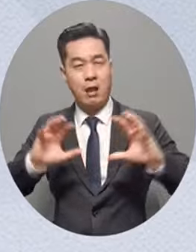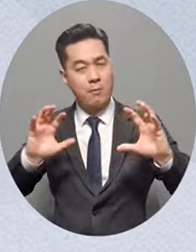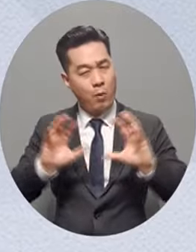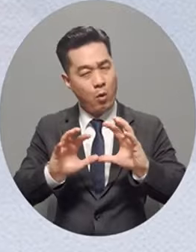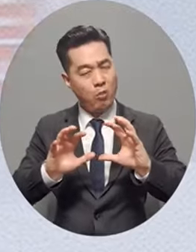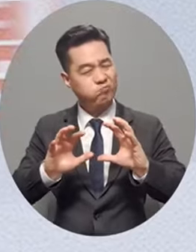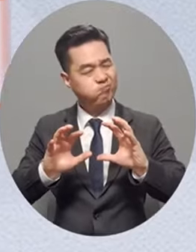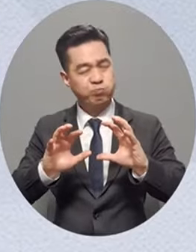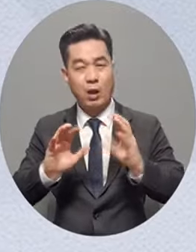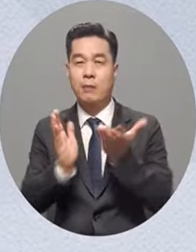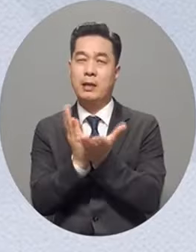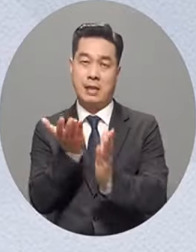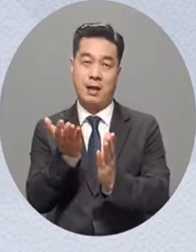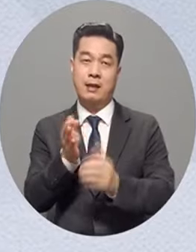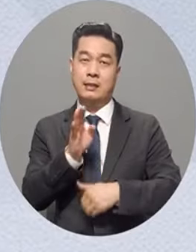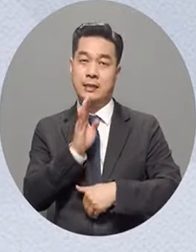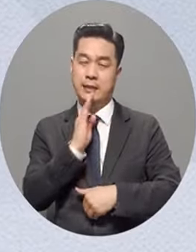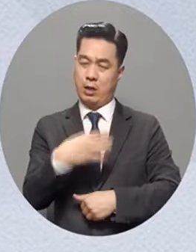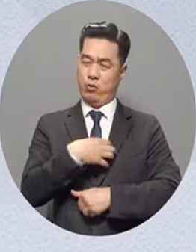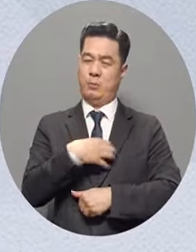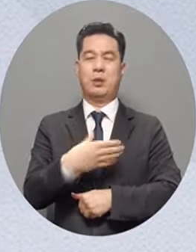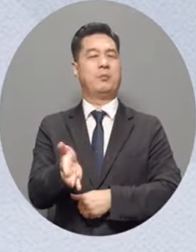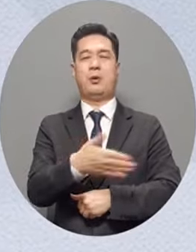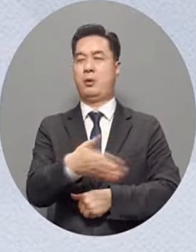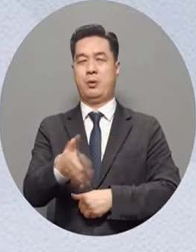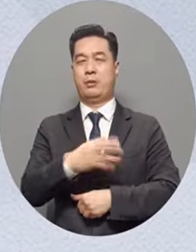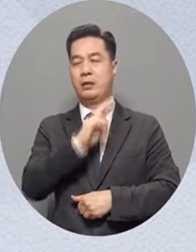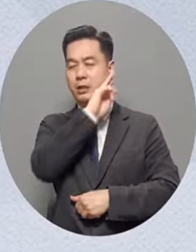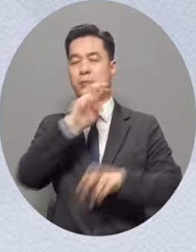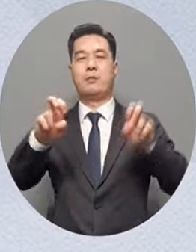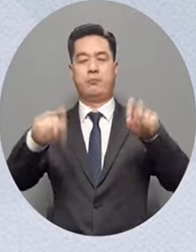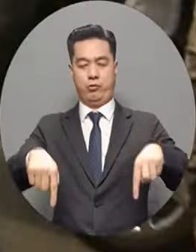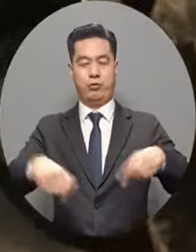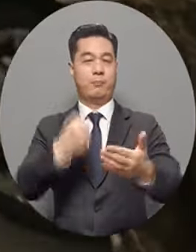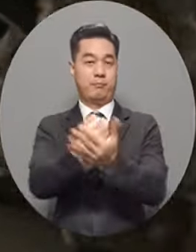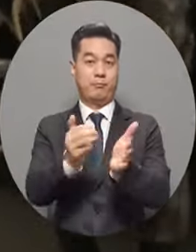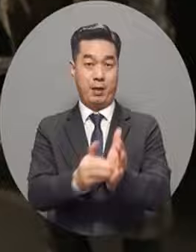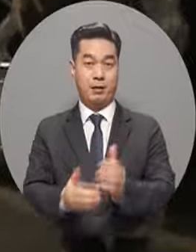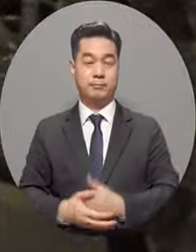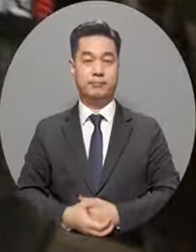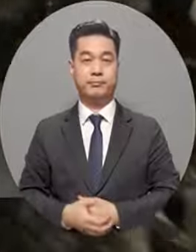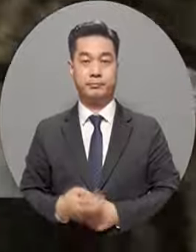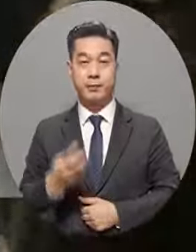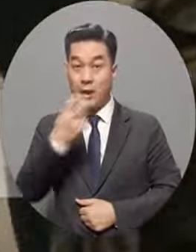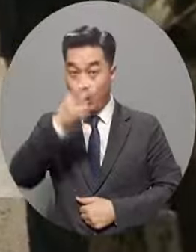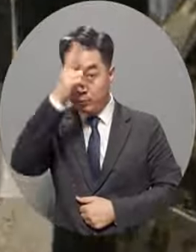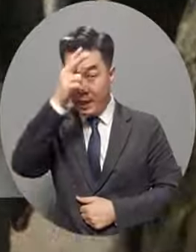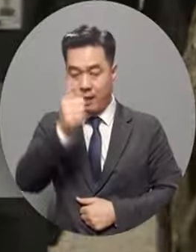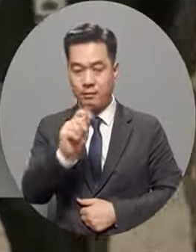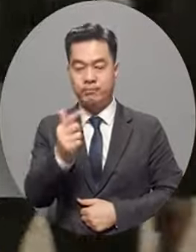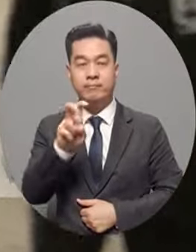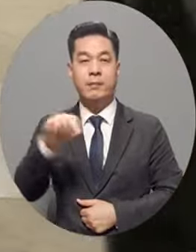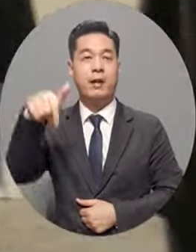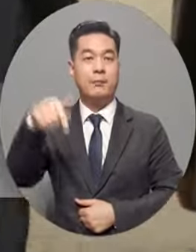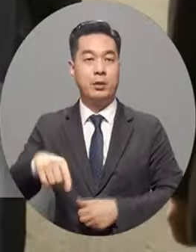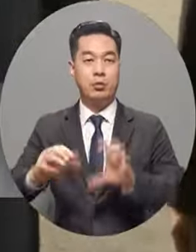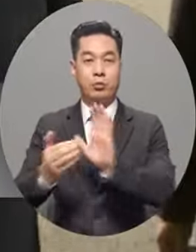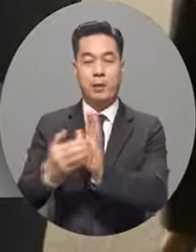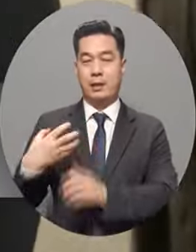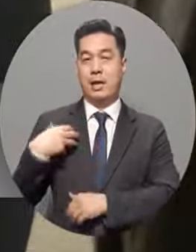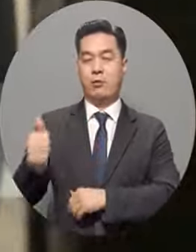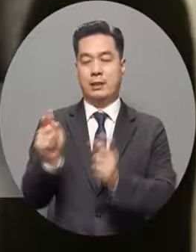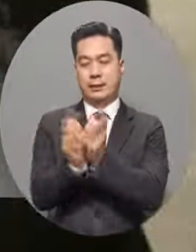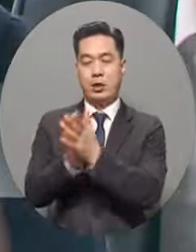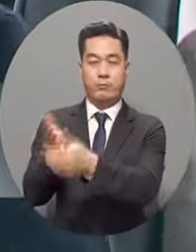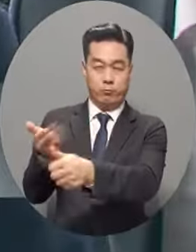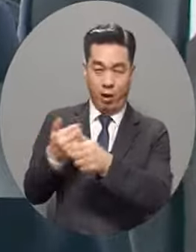없고 실질적 위험성도 없다며 무혐의 처분했습니다. 검찰은 한민구 당시 국방장관도 직접 불러